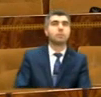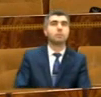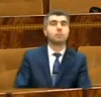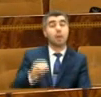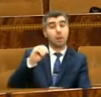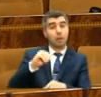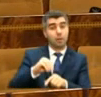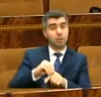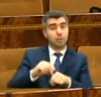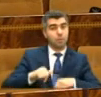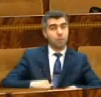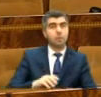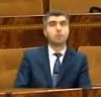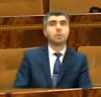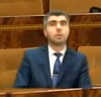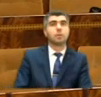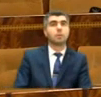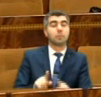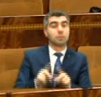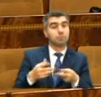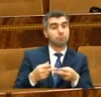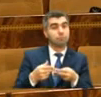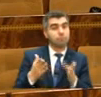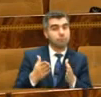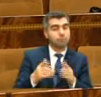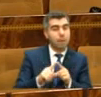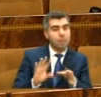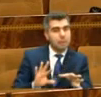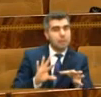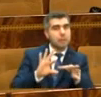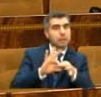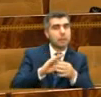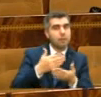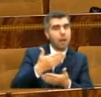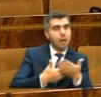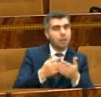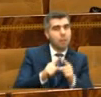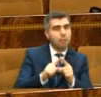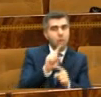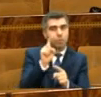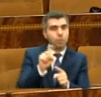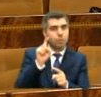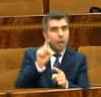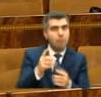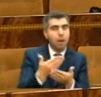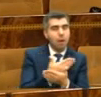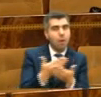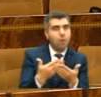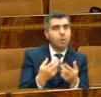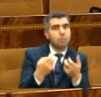باش نوصلوا ليك على اساس تكون شي اتفاقيه شراكه مع المجالس الترابيه الاقليميه